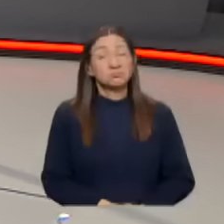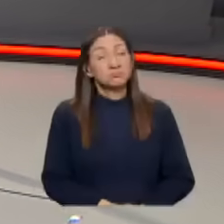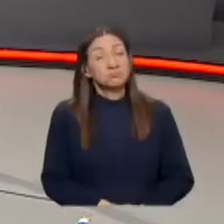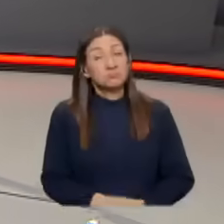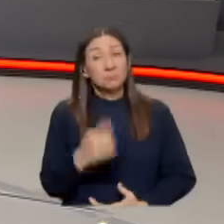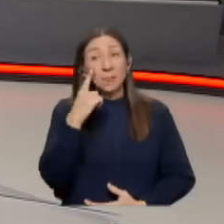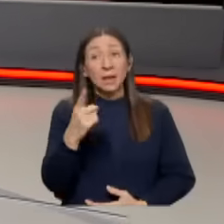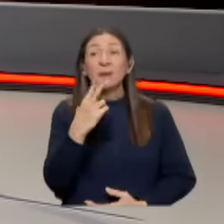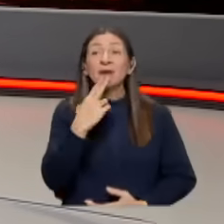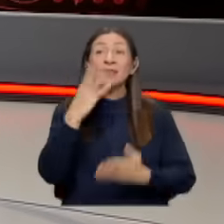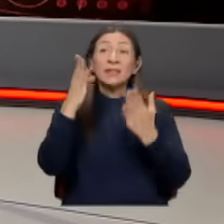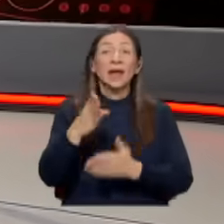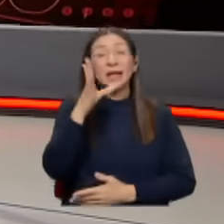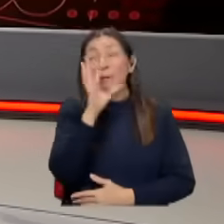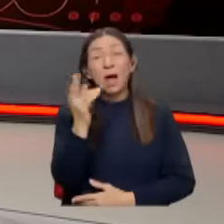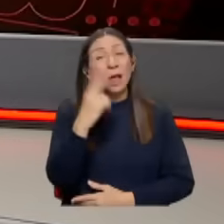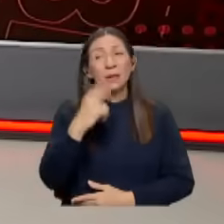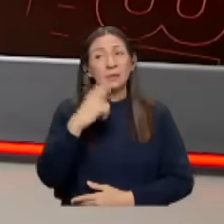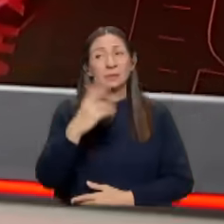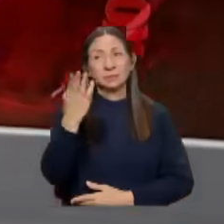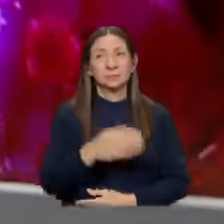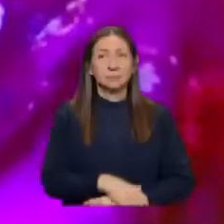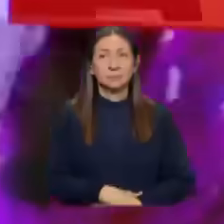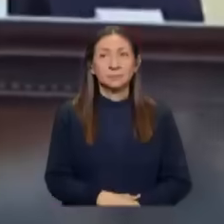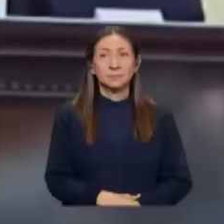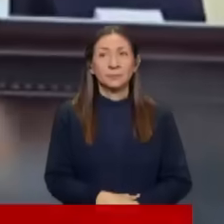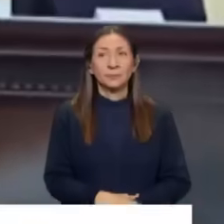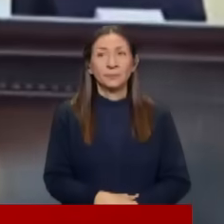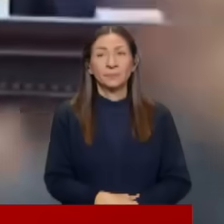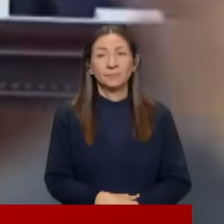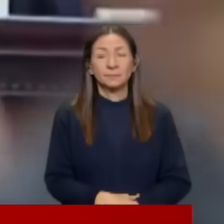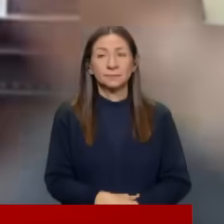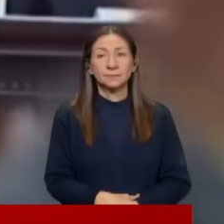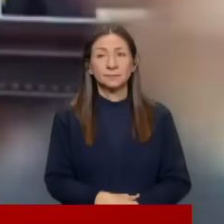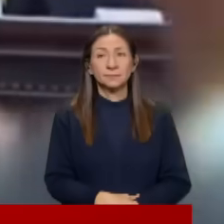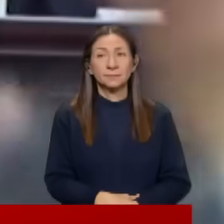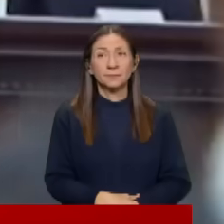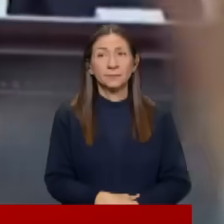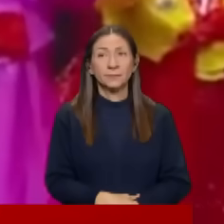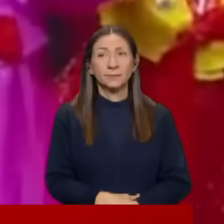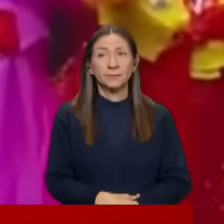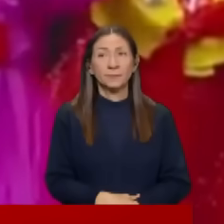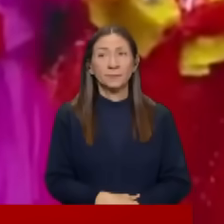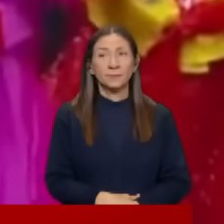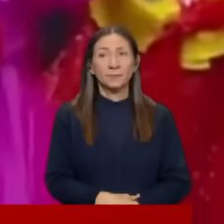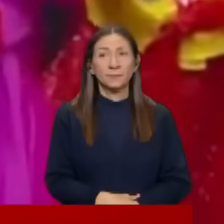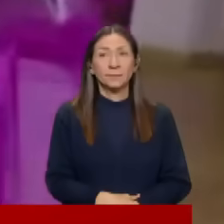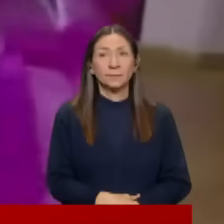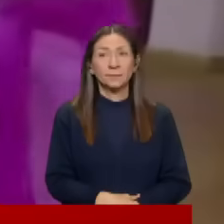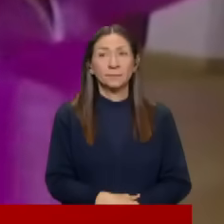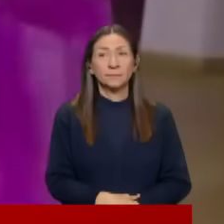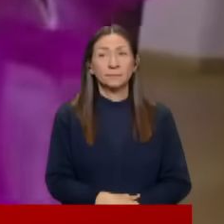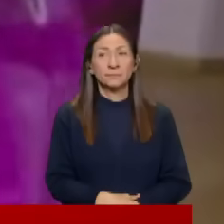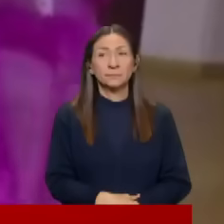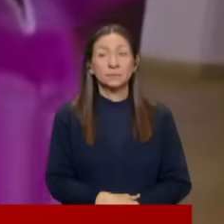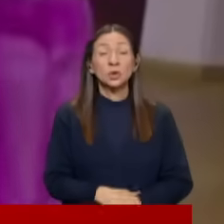Bakalım kadınlar kime ağladı? Bu ilin çöktüğün numarı sadece uğrarmıyor. Çeyde